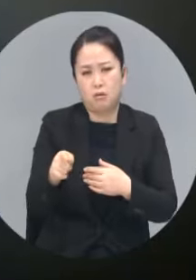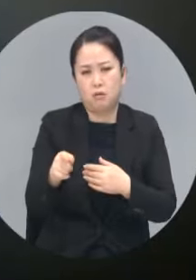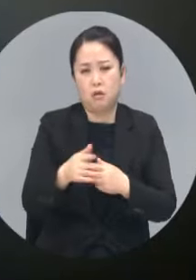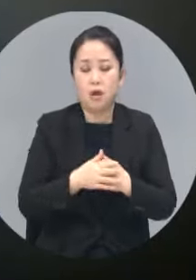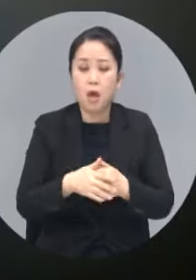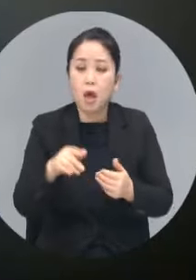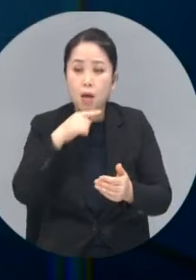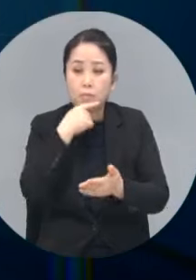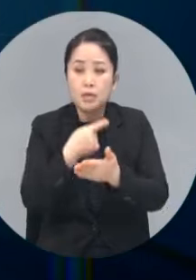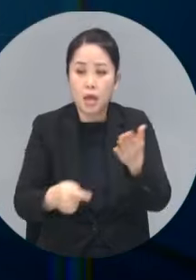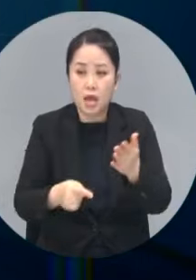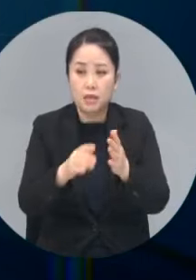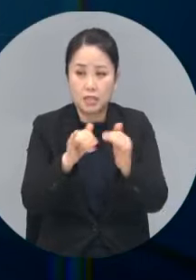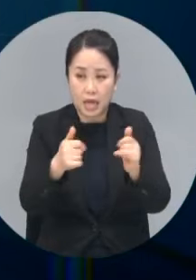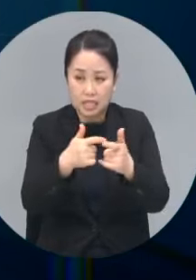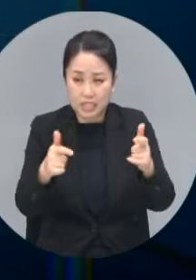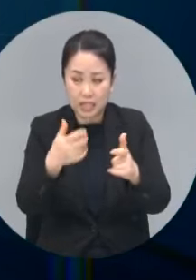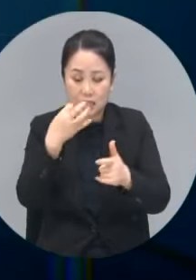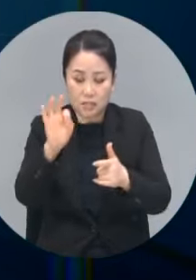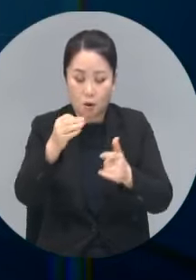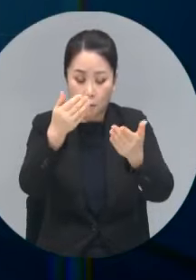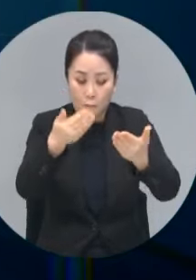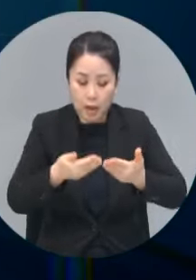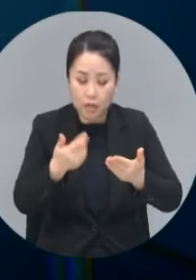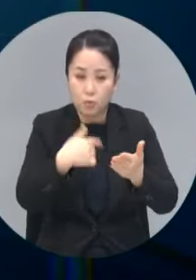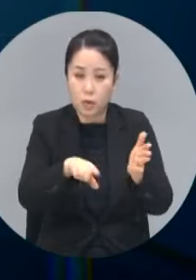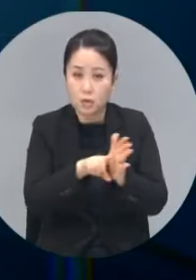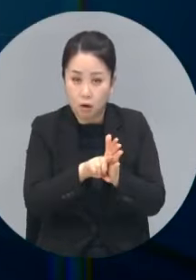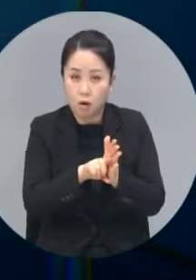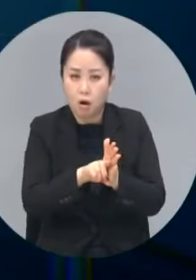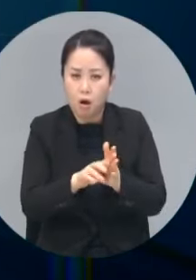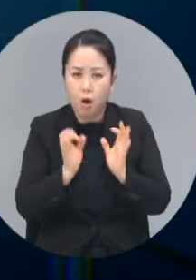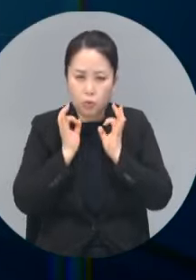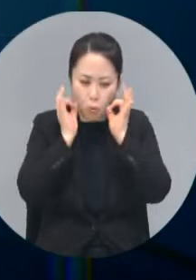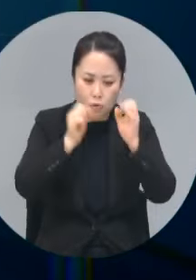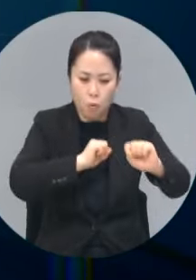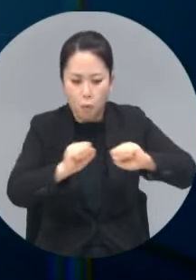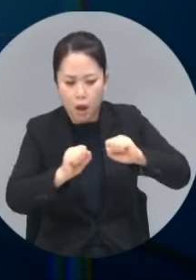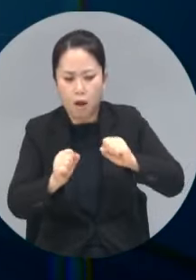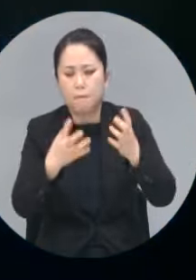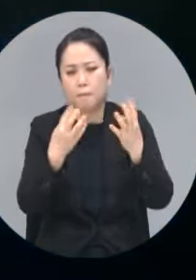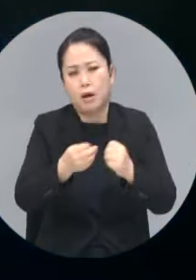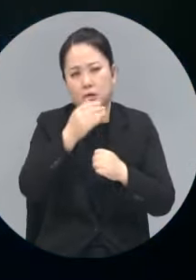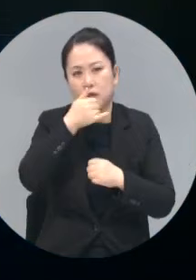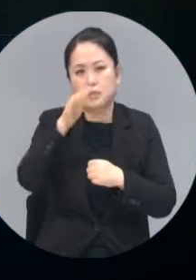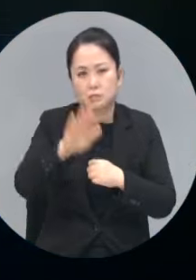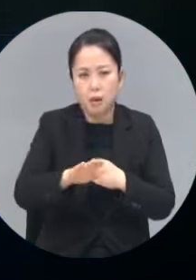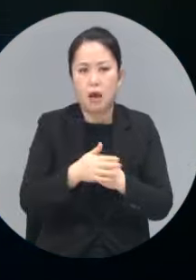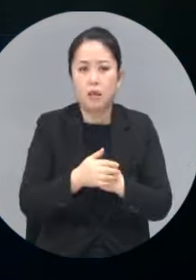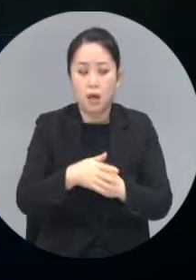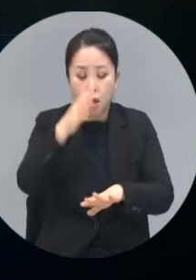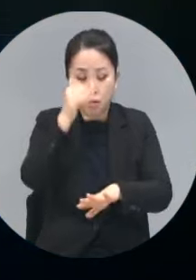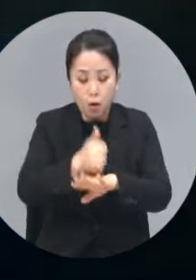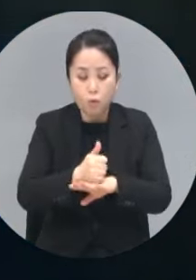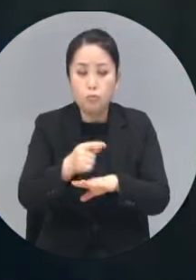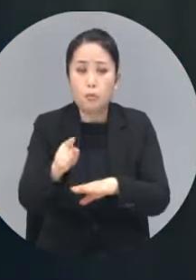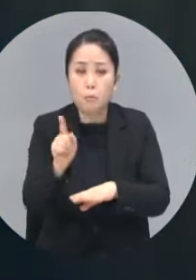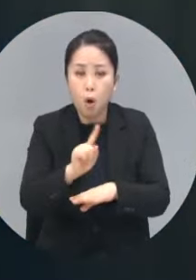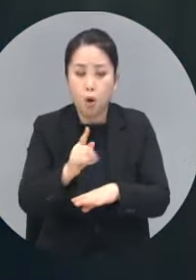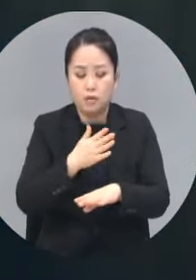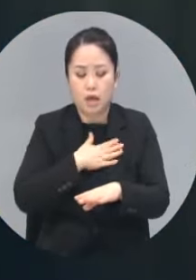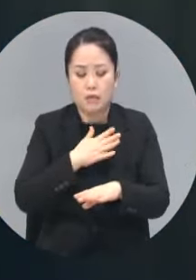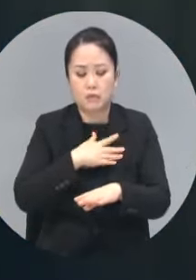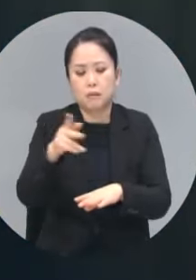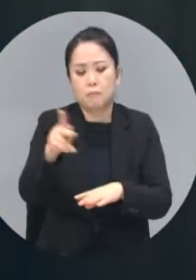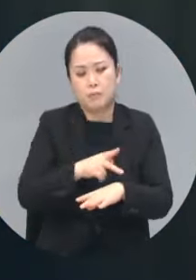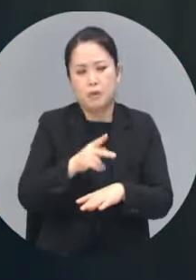했어요 근데 그 피해자 결정문에 저한테 지원을 할 수 있는게 대출 밖에 없었어요 강제집행이 들어왔는데 아이가 있다 보니까